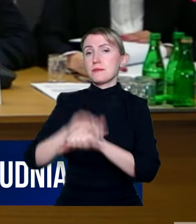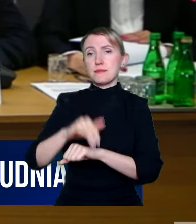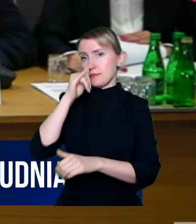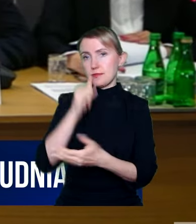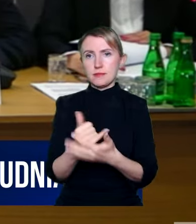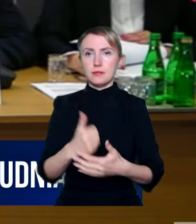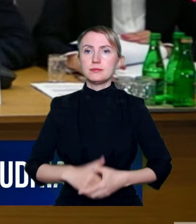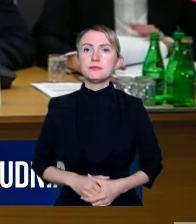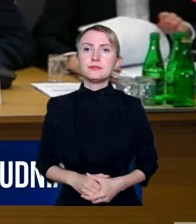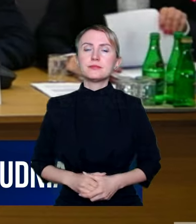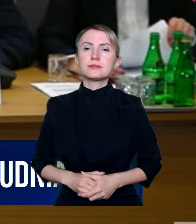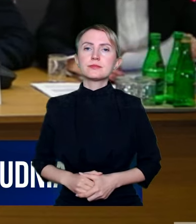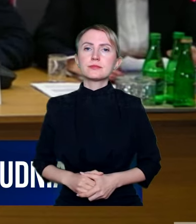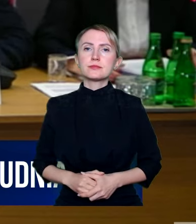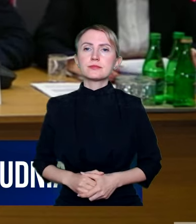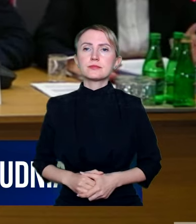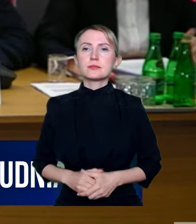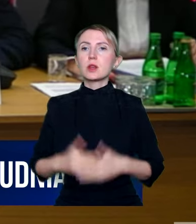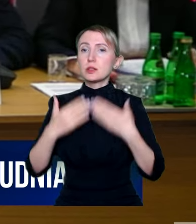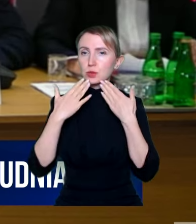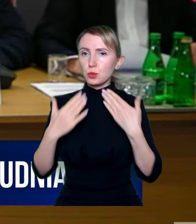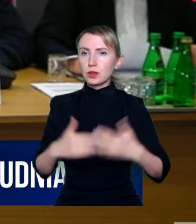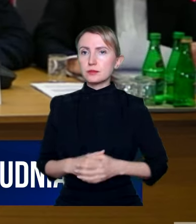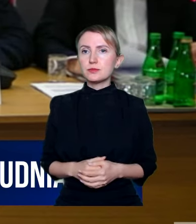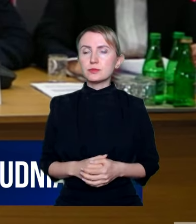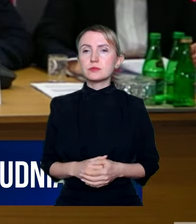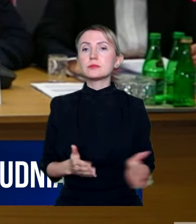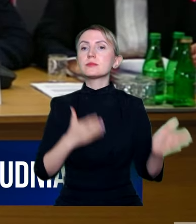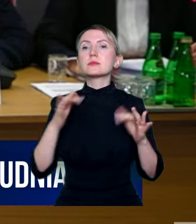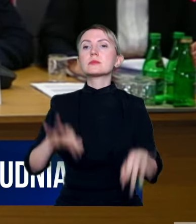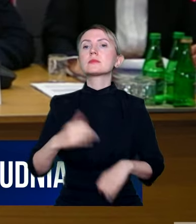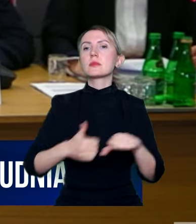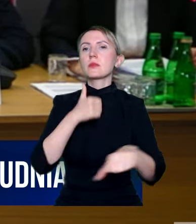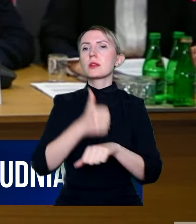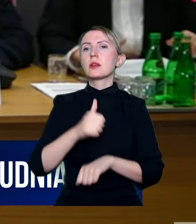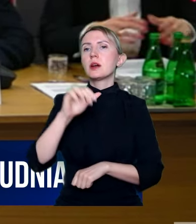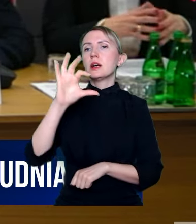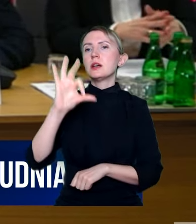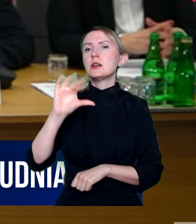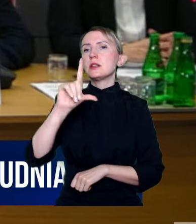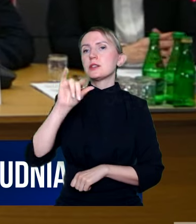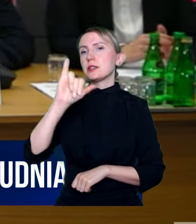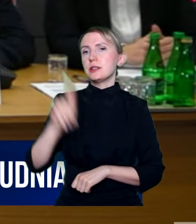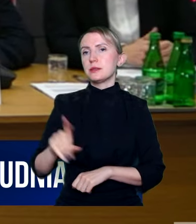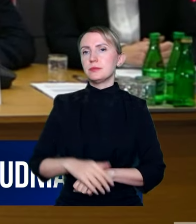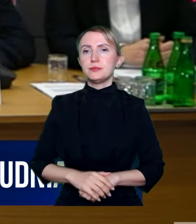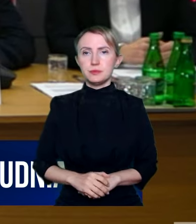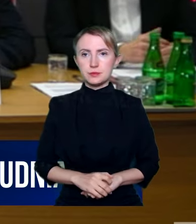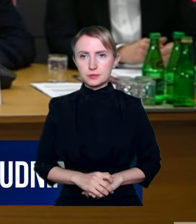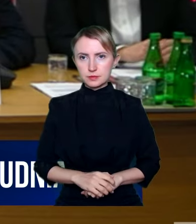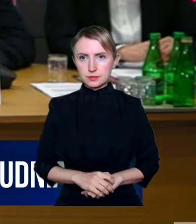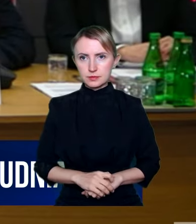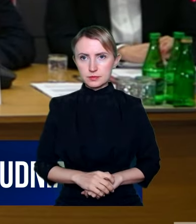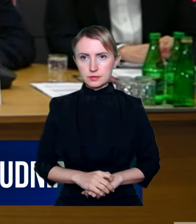państwa kandydatur. Dziękuję. Dziękuję uprzejmie. O głos prosił pan przewodniczący Paweł Ślis. Bardzo proszę. Ja tylko tak zwrócę uwagę